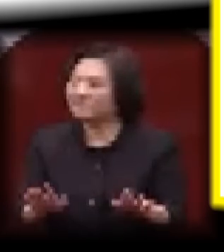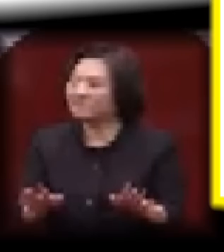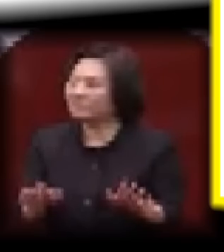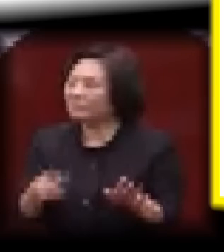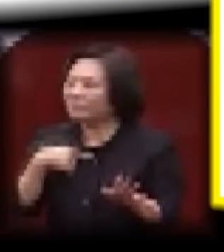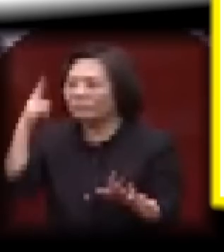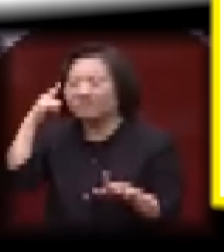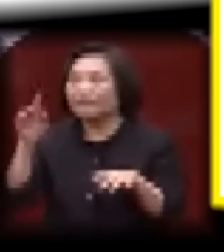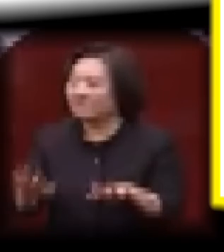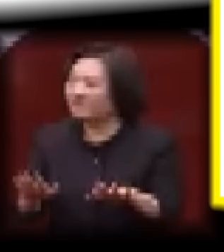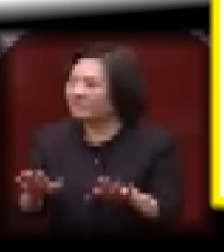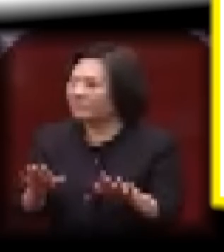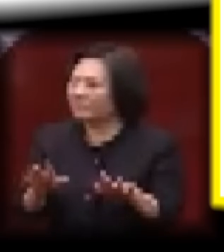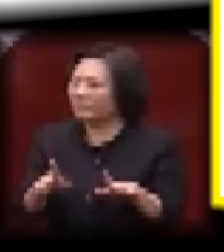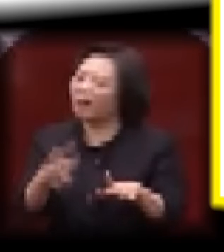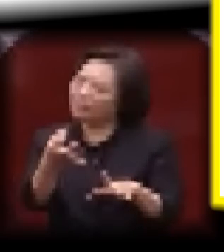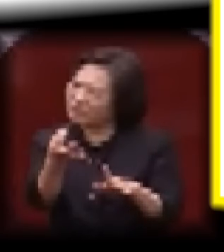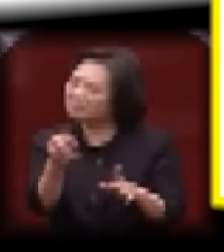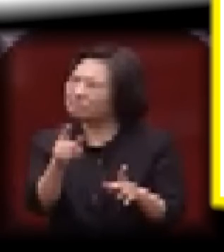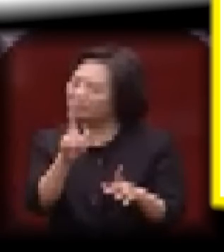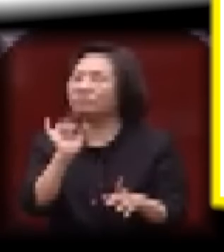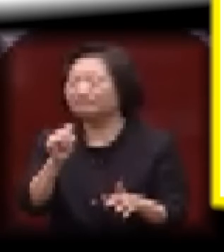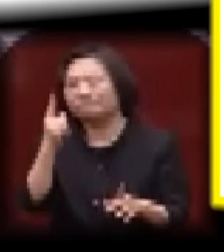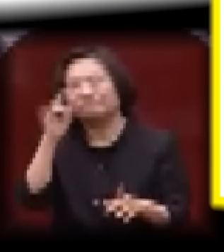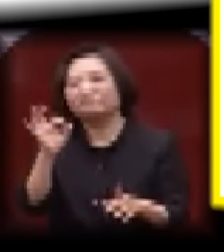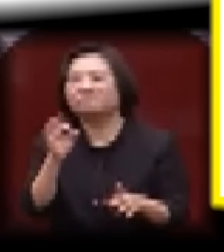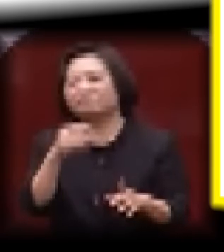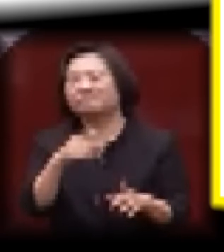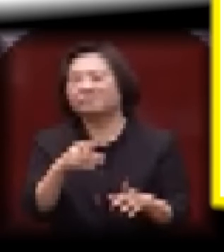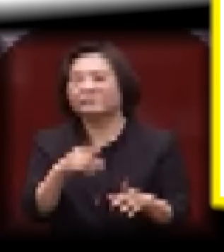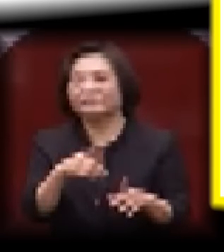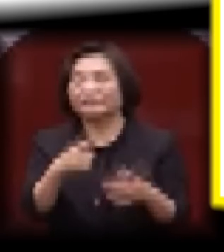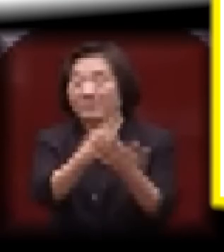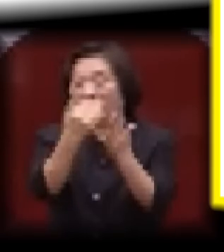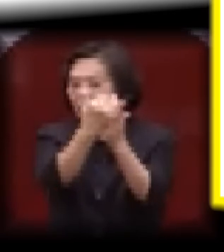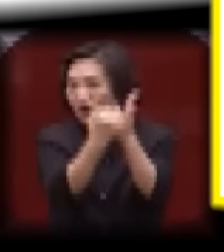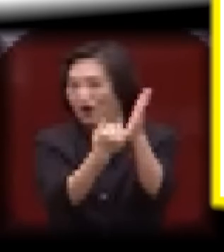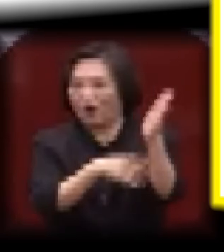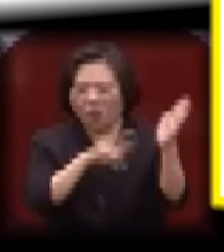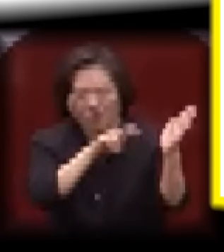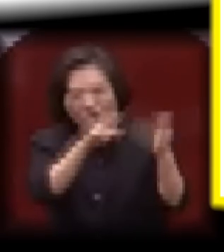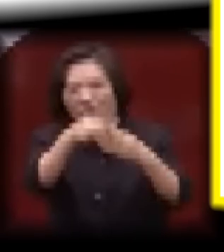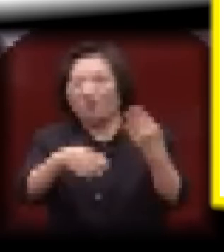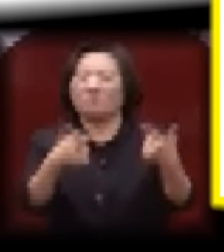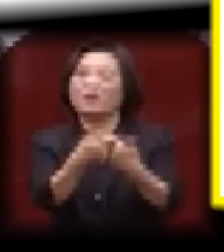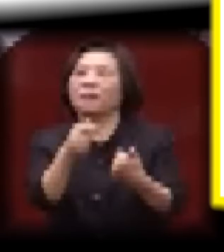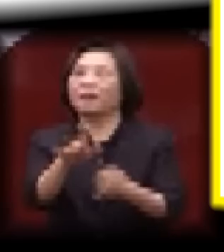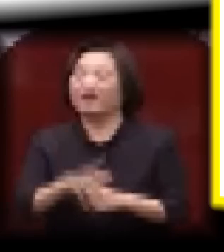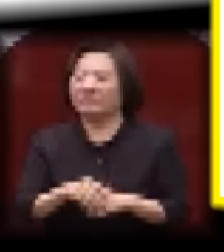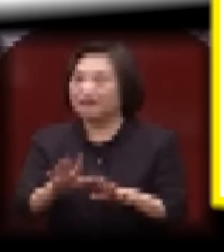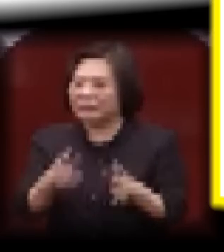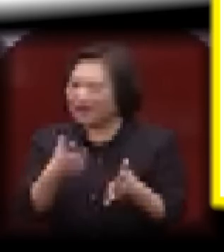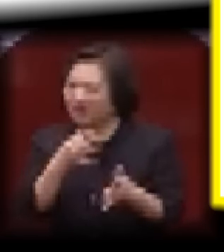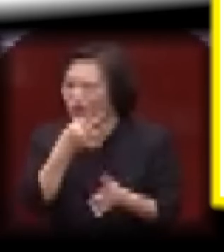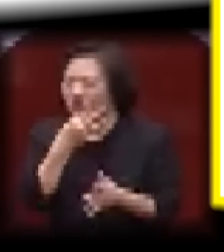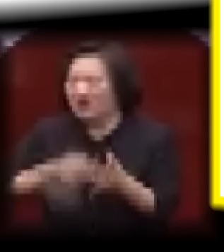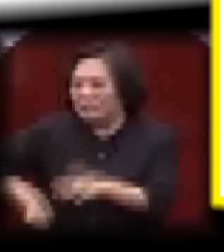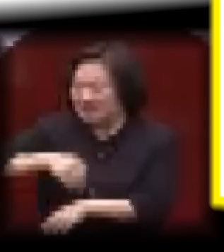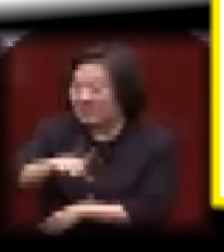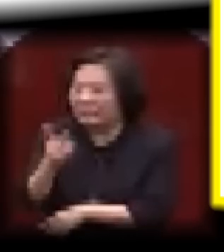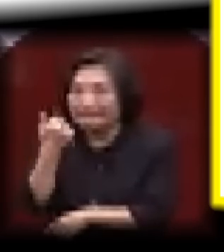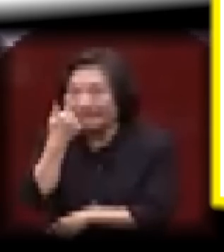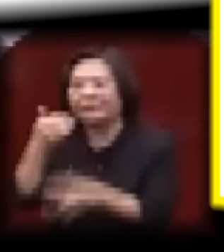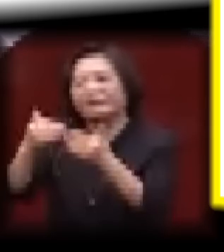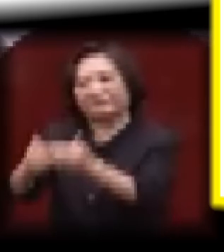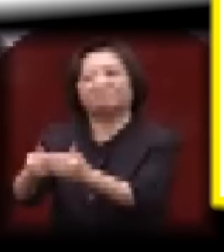一部分比较没有问题的，因为经过各项的检查都认为是符合规定。现在有问题的是入资的，那事